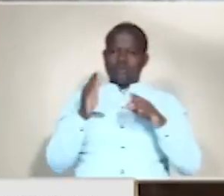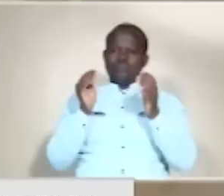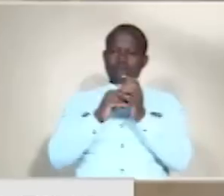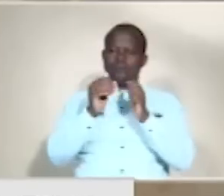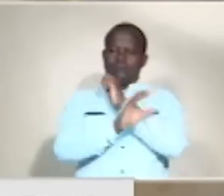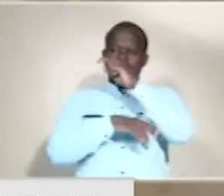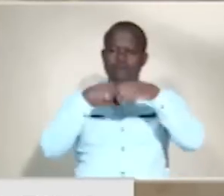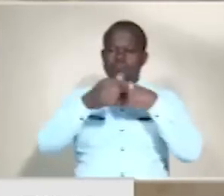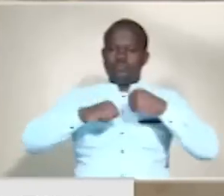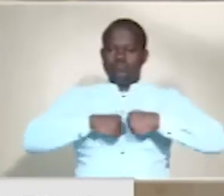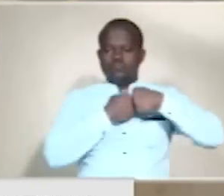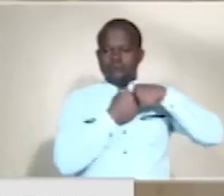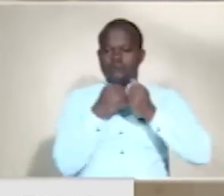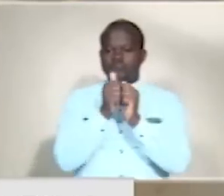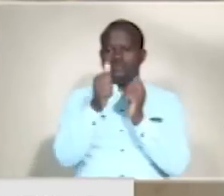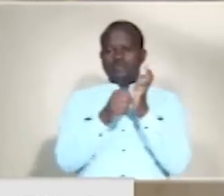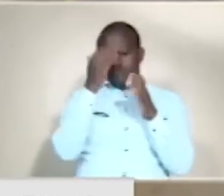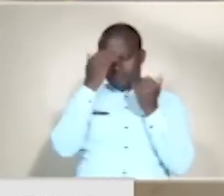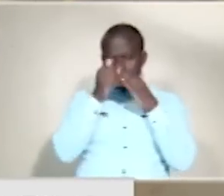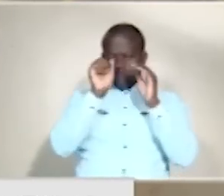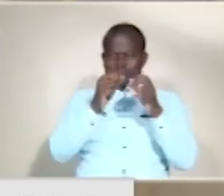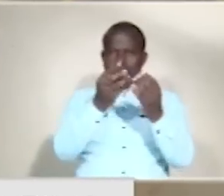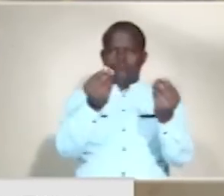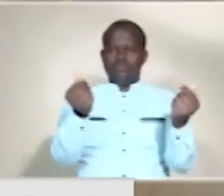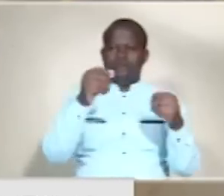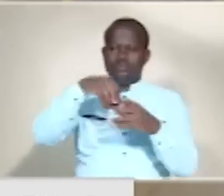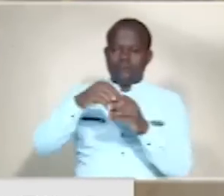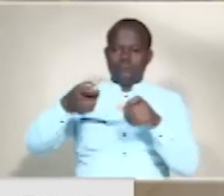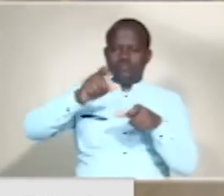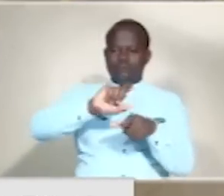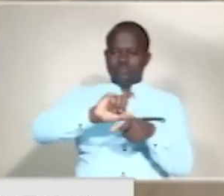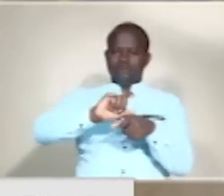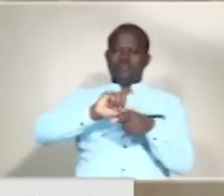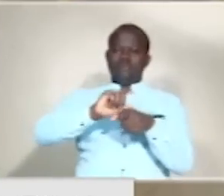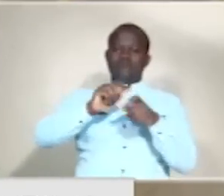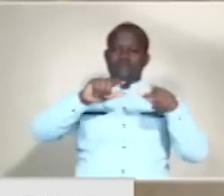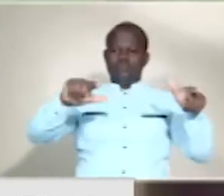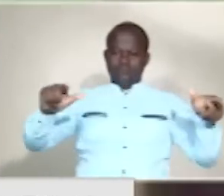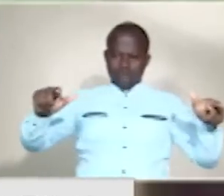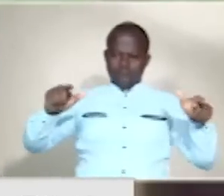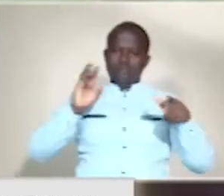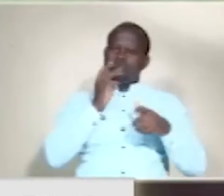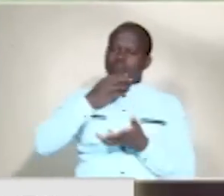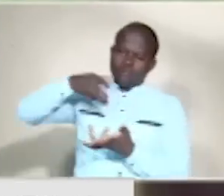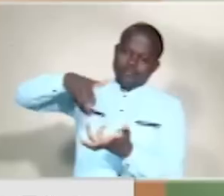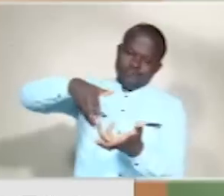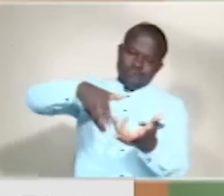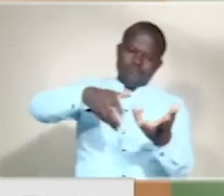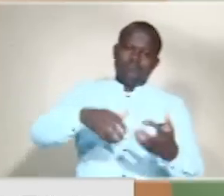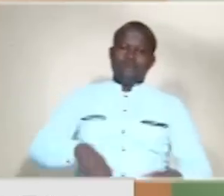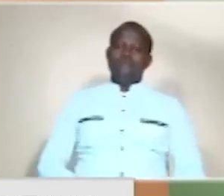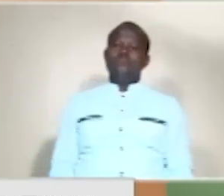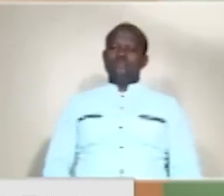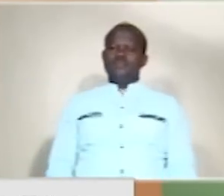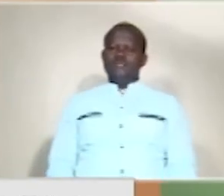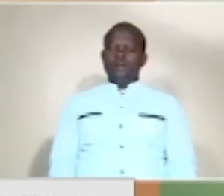gikomeje guhangana n'ibyo bibazo kugira ngo babashe kubikemura birimo kongera ubutaka bwuhirwa. Mu bibazo rero